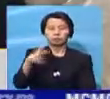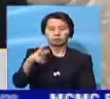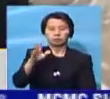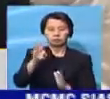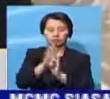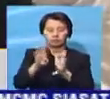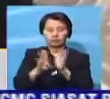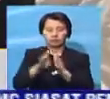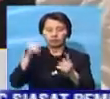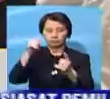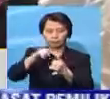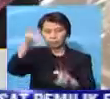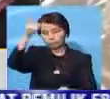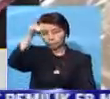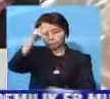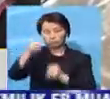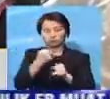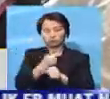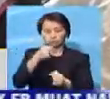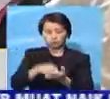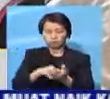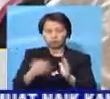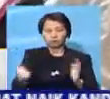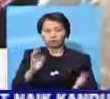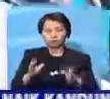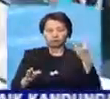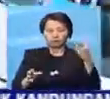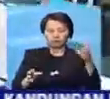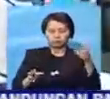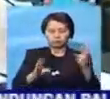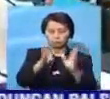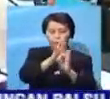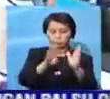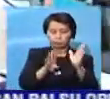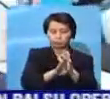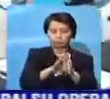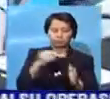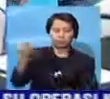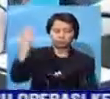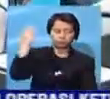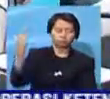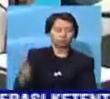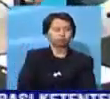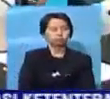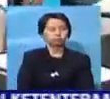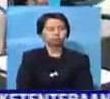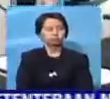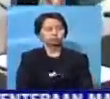RM13 bilion kepada kerajaan tahun ini berbanding RM16 bilion tahun sebelumnya.